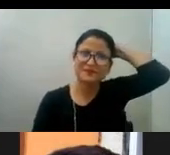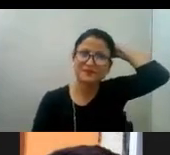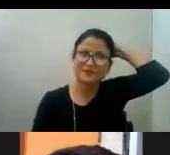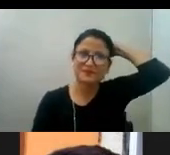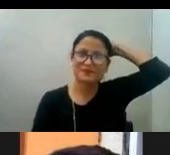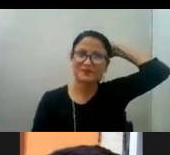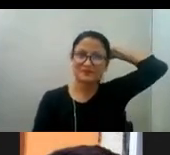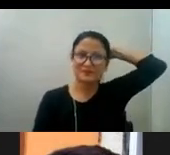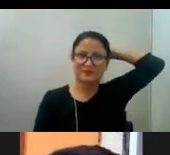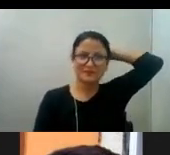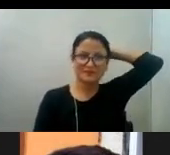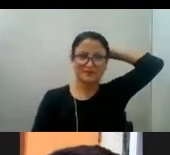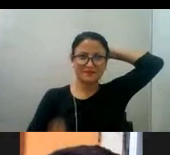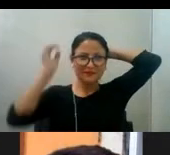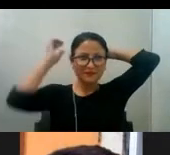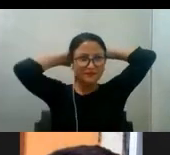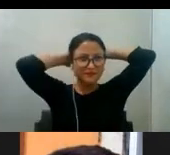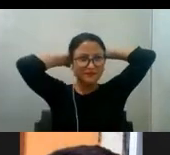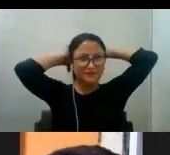युवराजी।